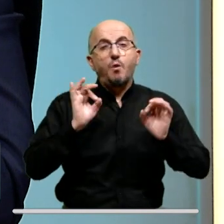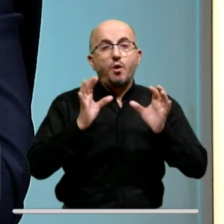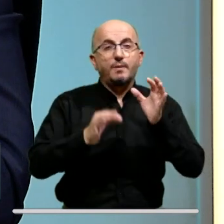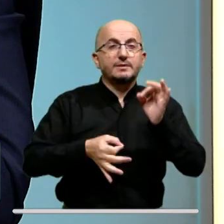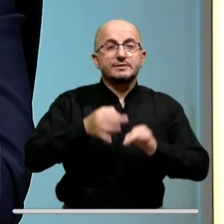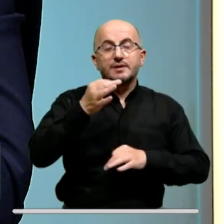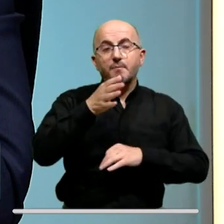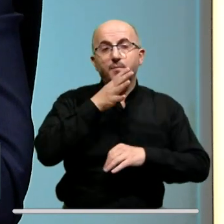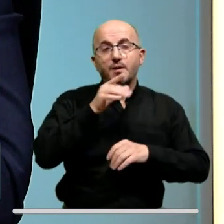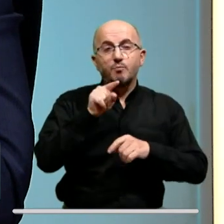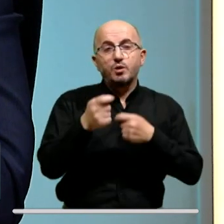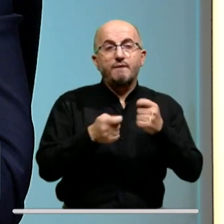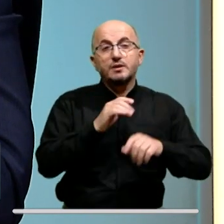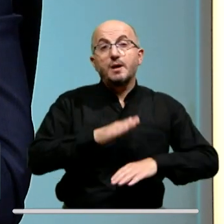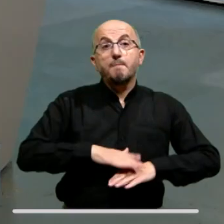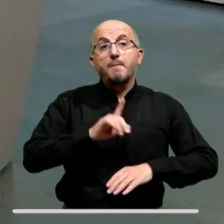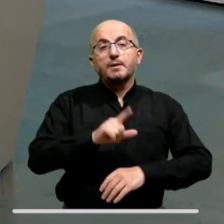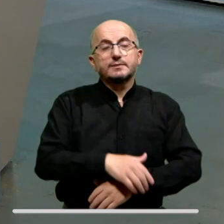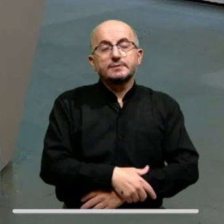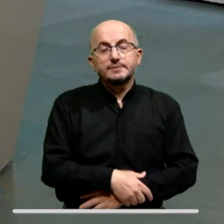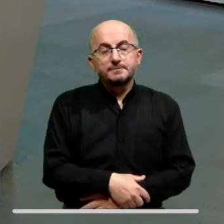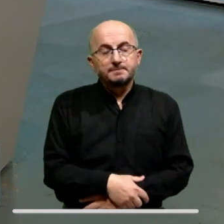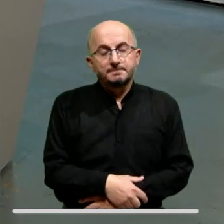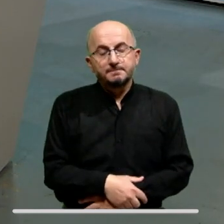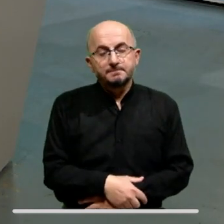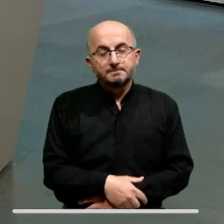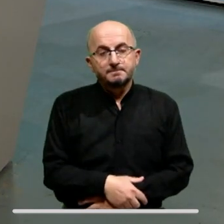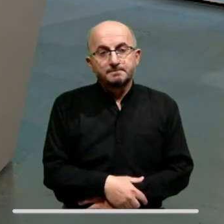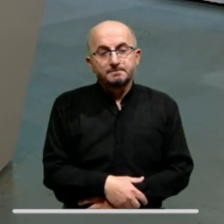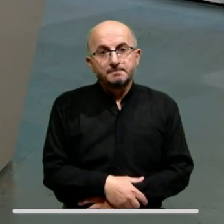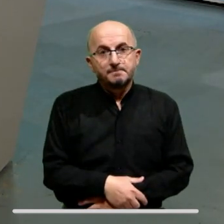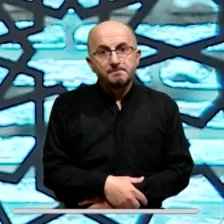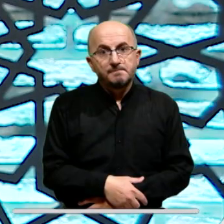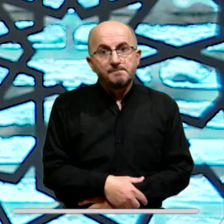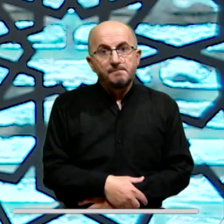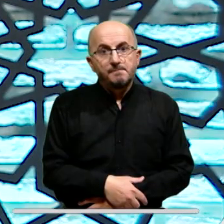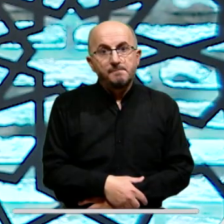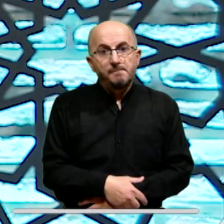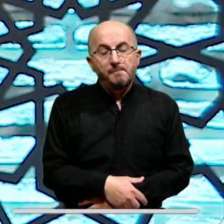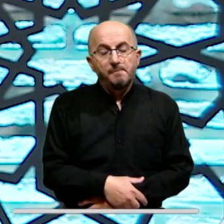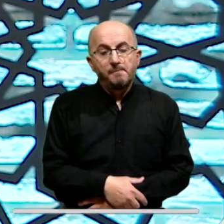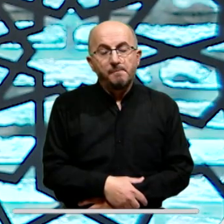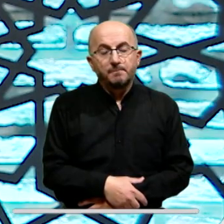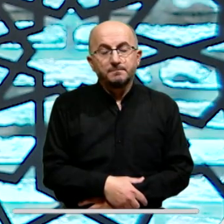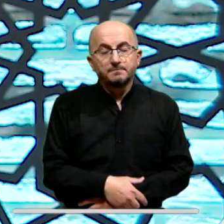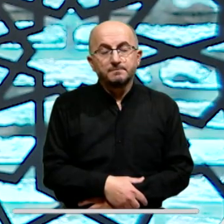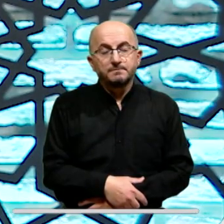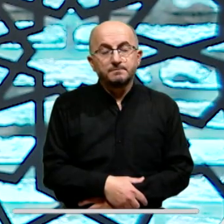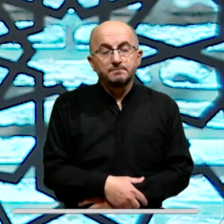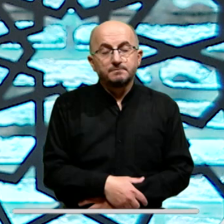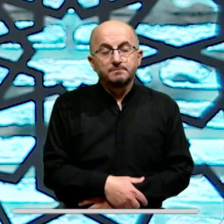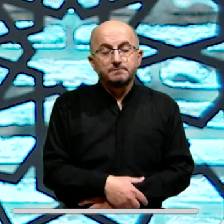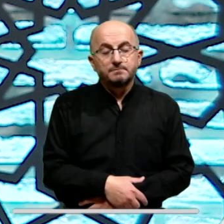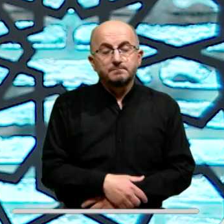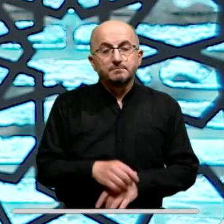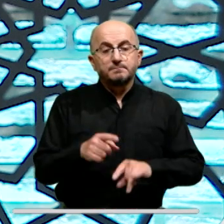bile bu hareketi yapmamalıdır. Eyvallah hocam. Teşekkür ederiz. Kahramanmaraş'tan Şeref Bey telefon attığımızda.